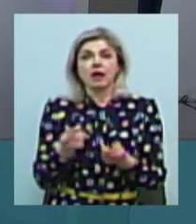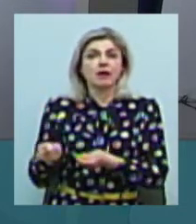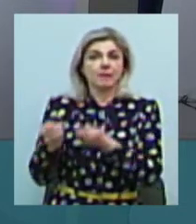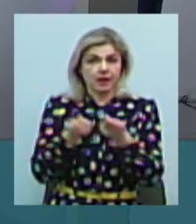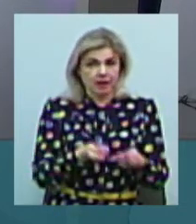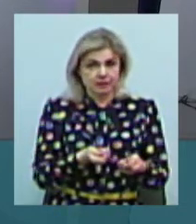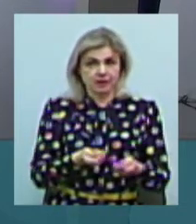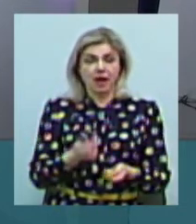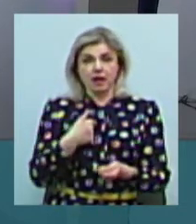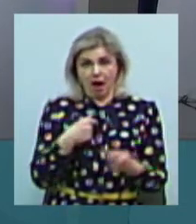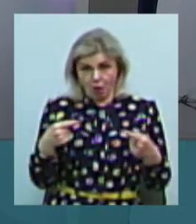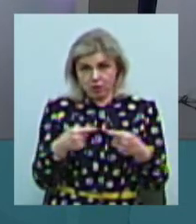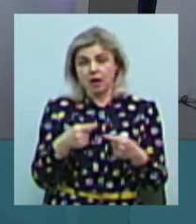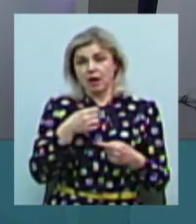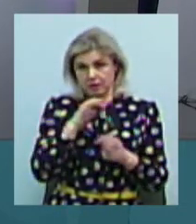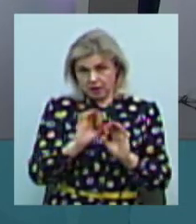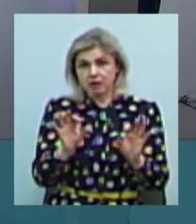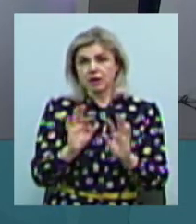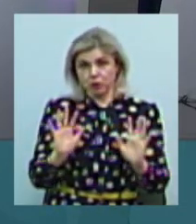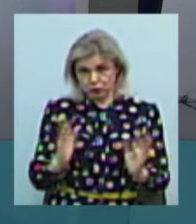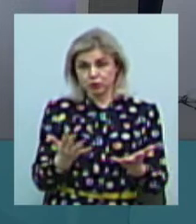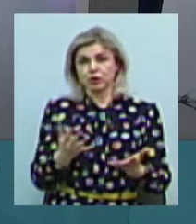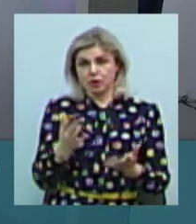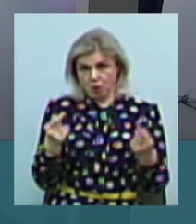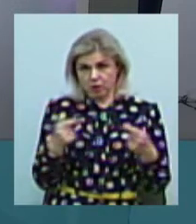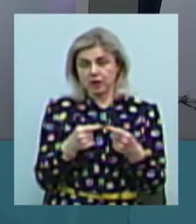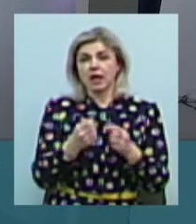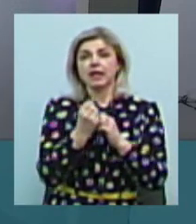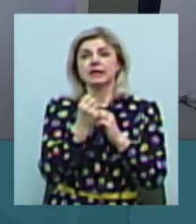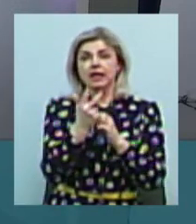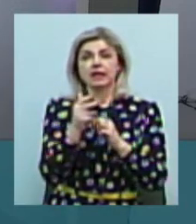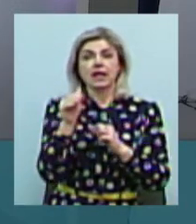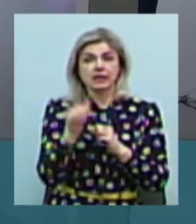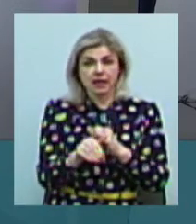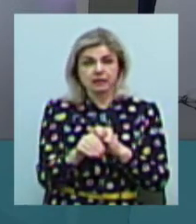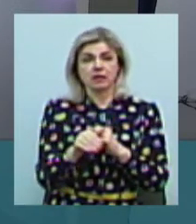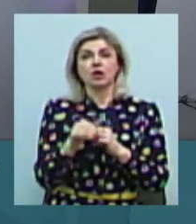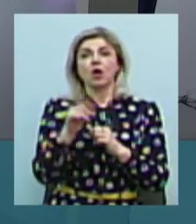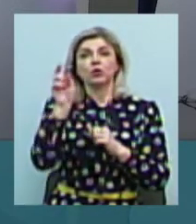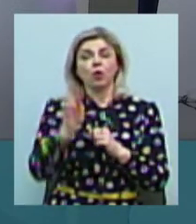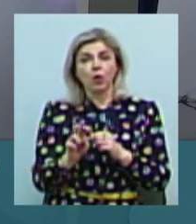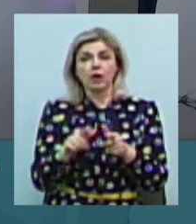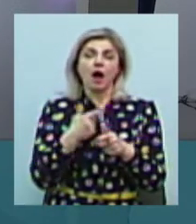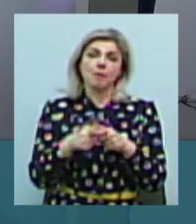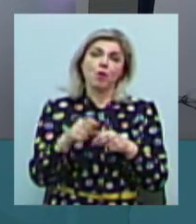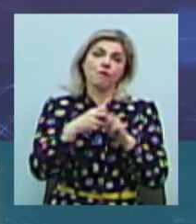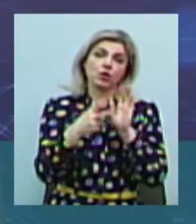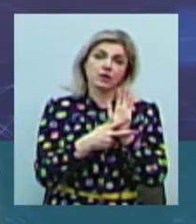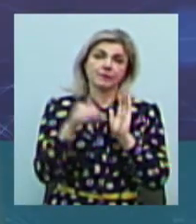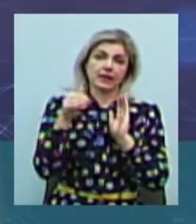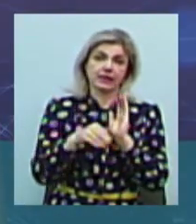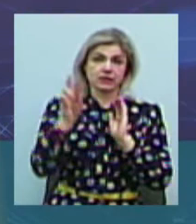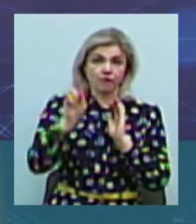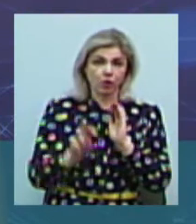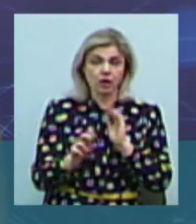вам конкретні приклади скажу, наприклад, 13 тисяч умовних одиниць або там 18 тисяч, це